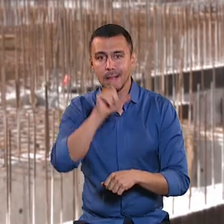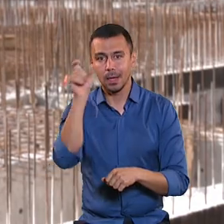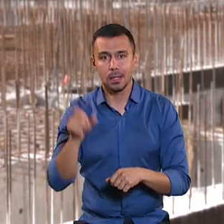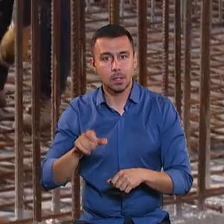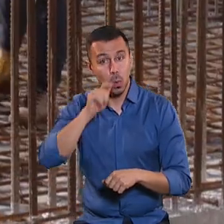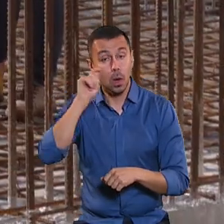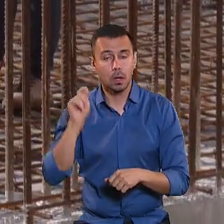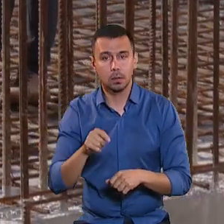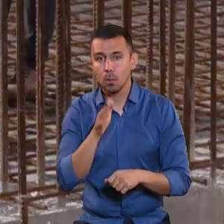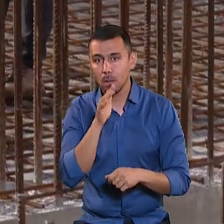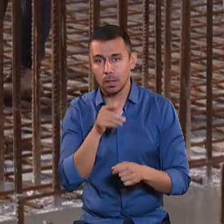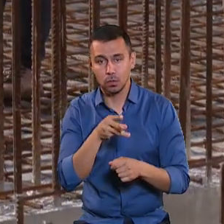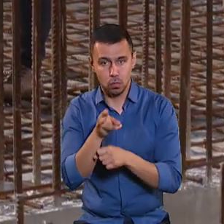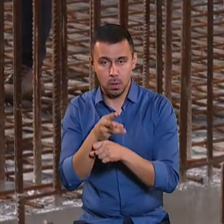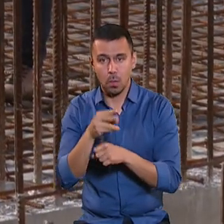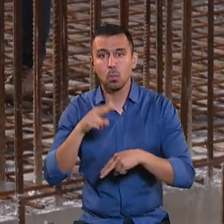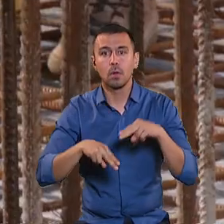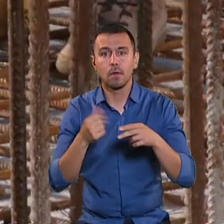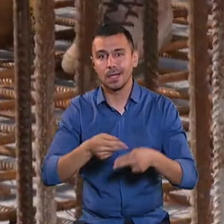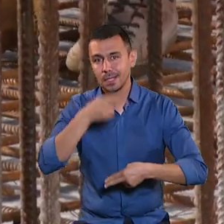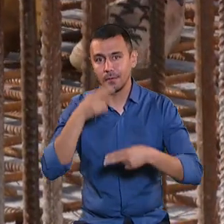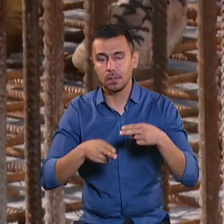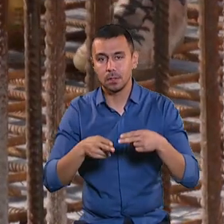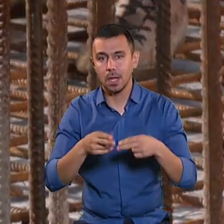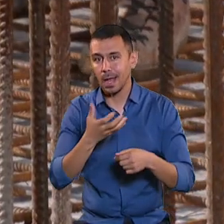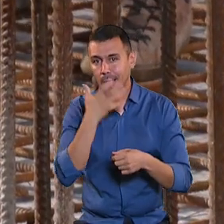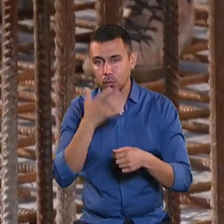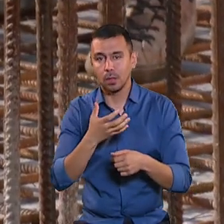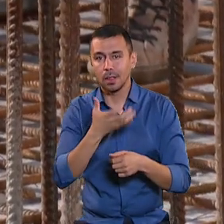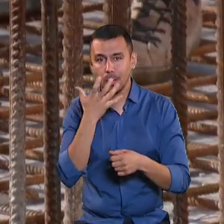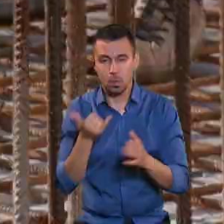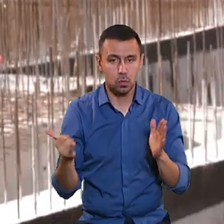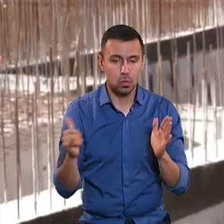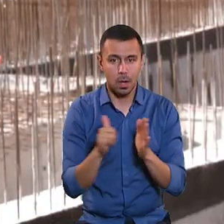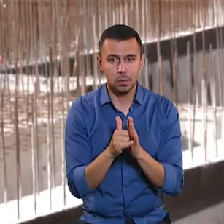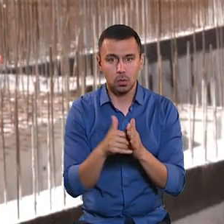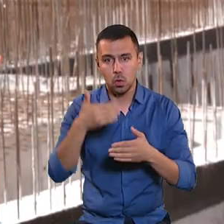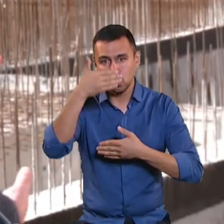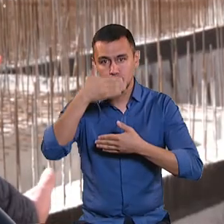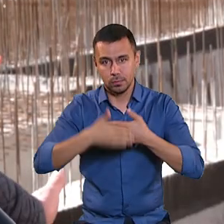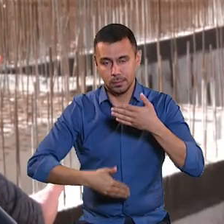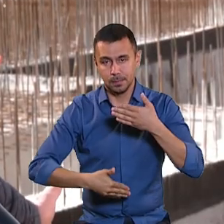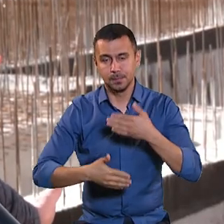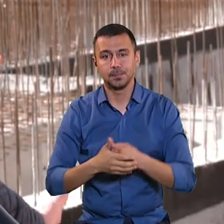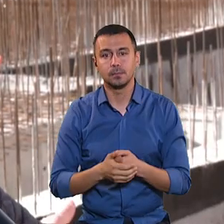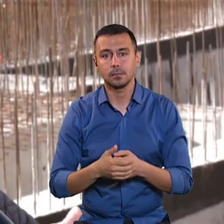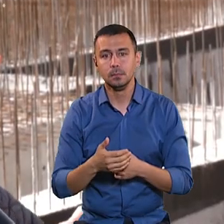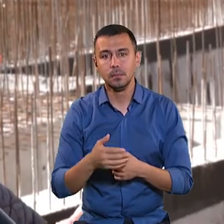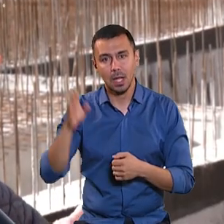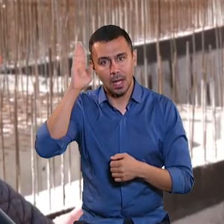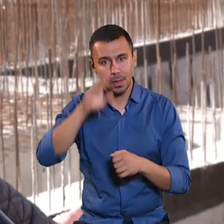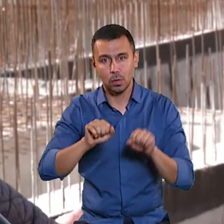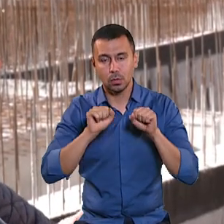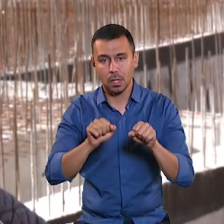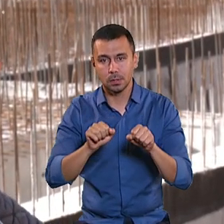українські на момент зйомки будівельники вже завершили гідро та теплоізоляцію зовнішніх стін гідроізоляція значит в